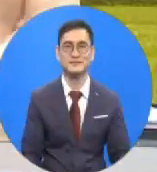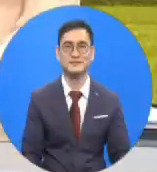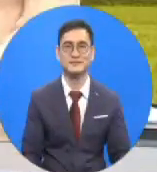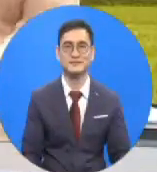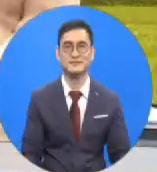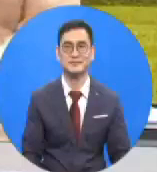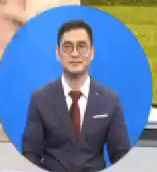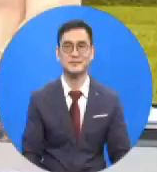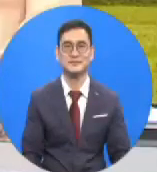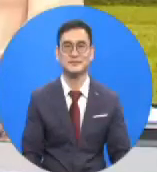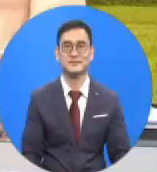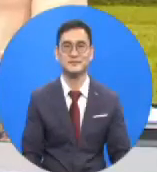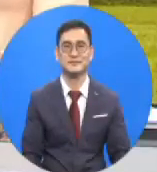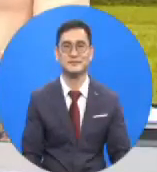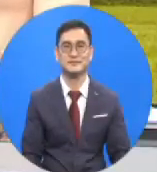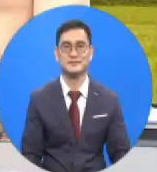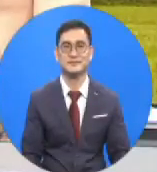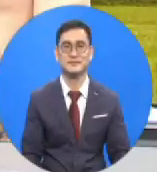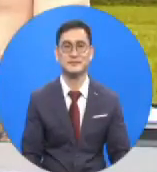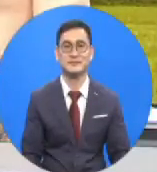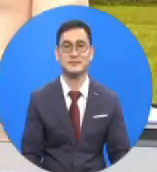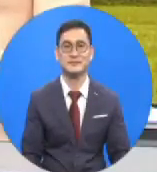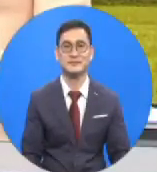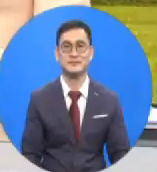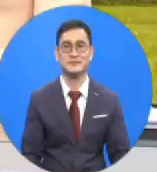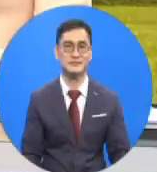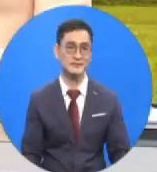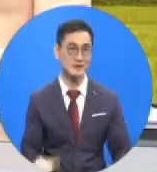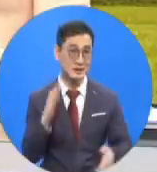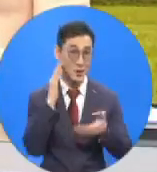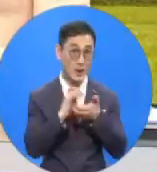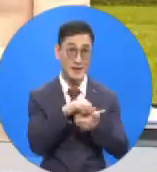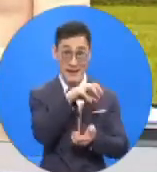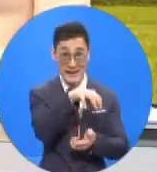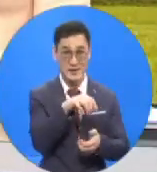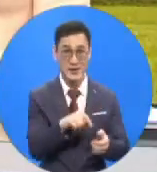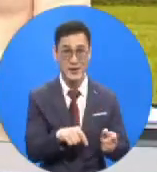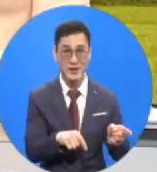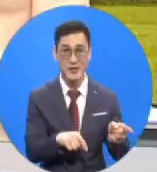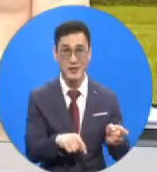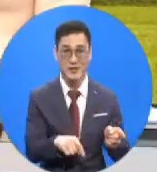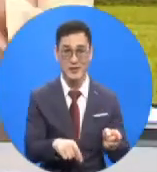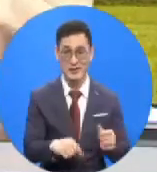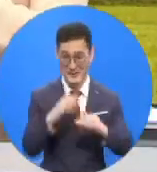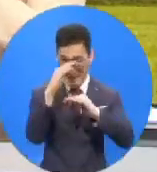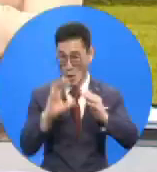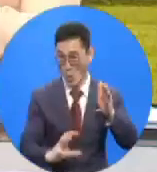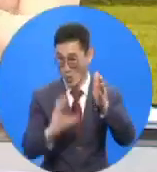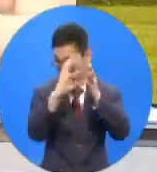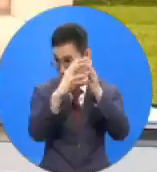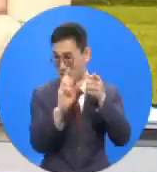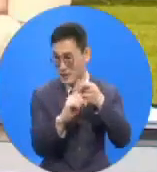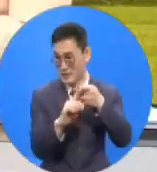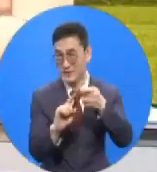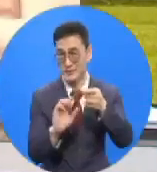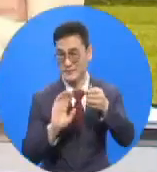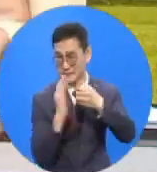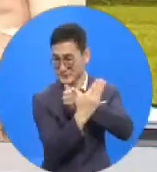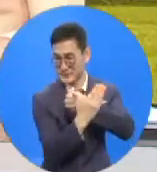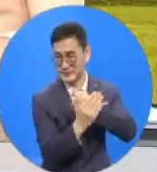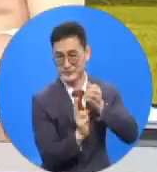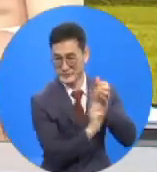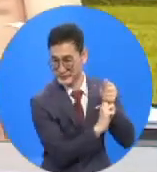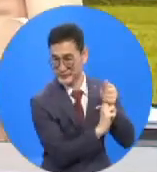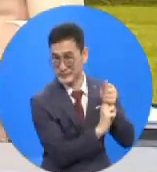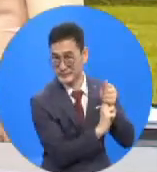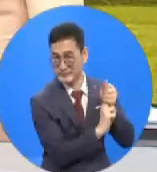처럼 아님 앞설 p 지퍼 주식이 했는데 청와대에서 의 보는 동안 대공개 처리를 했잖아요 내봅니다 기준에 따라 비공개 처리 같다 며